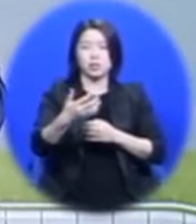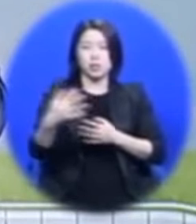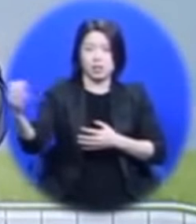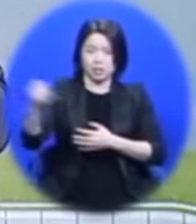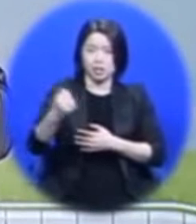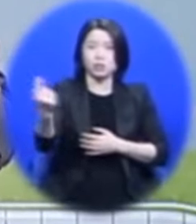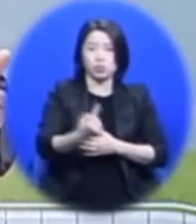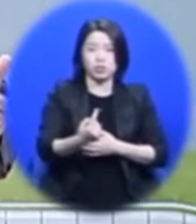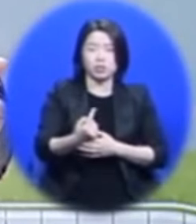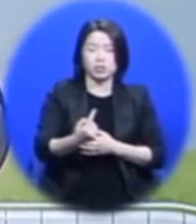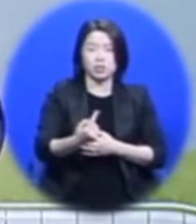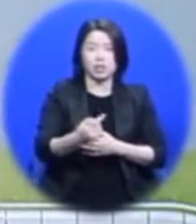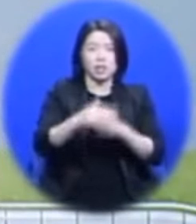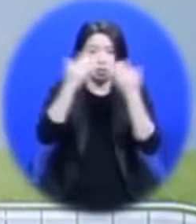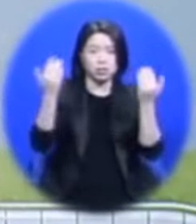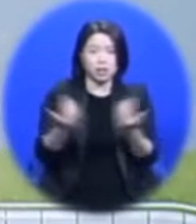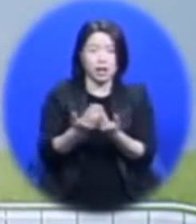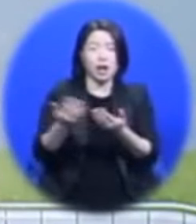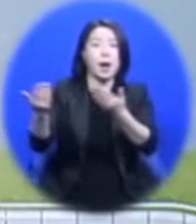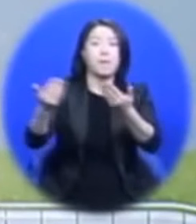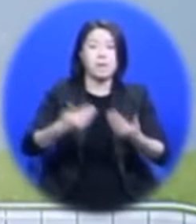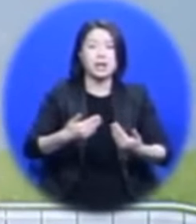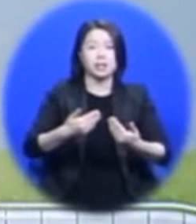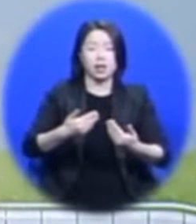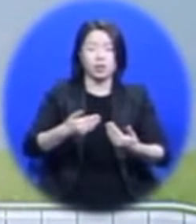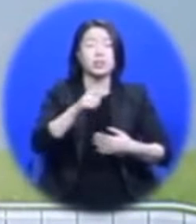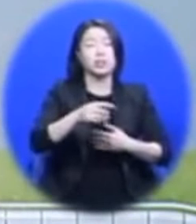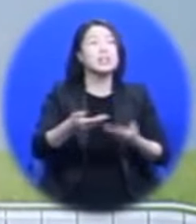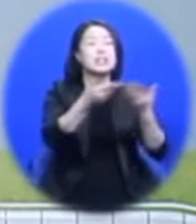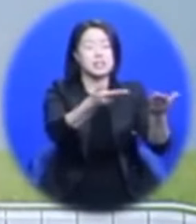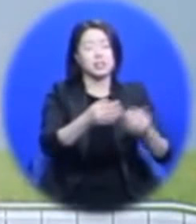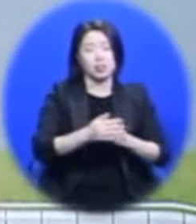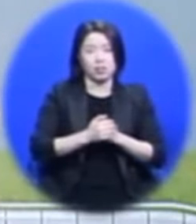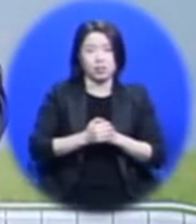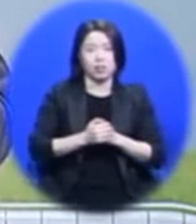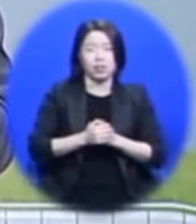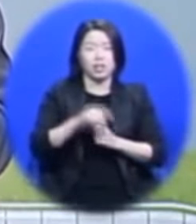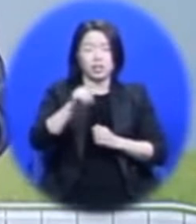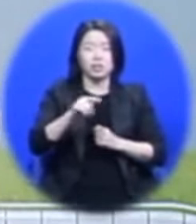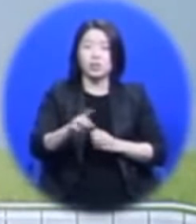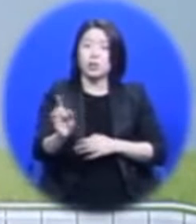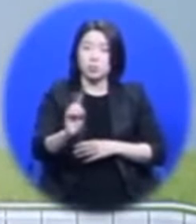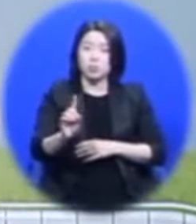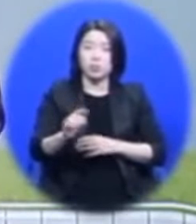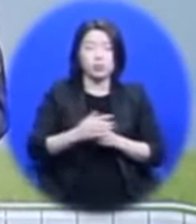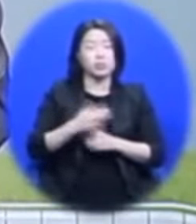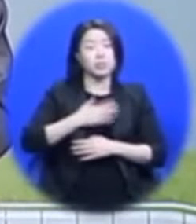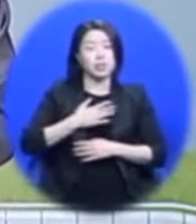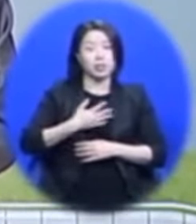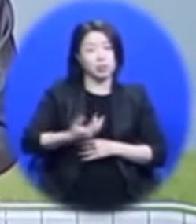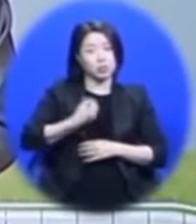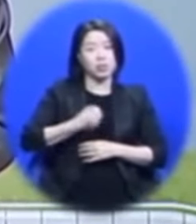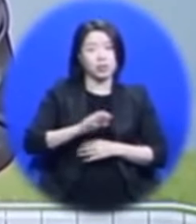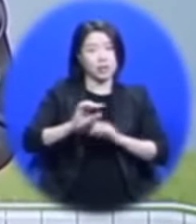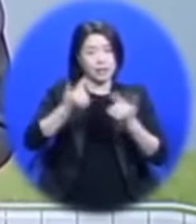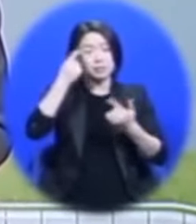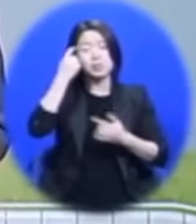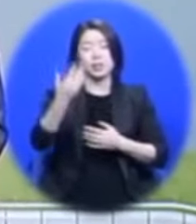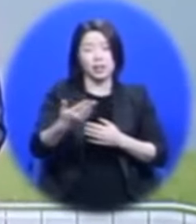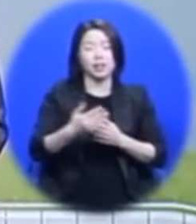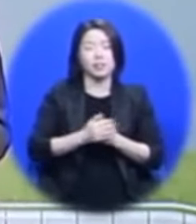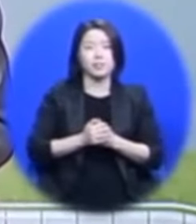가져왔으니 이걸 다 받으시라. 이건 당신 것이라고. 그 이거야 뭐 제 거가